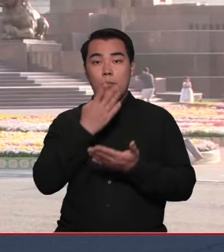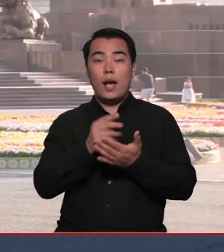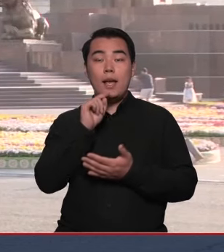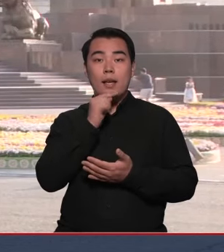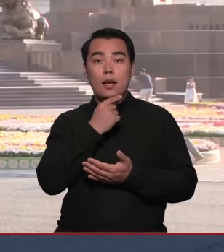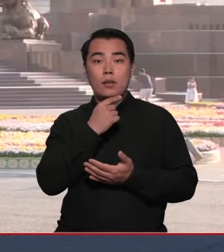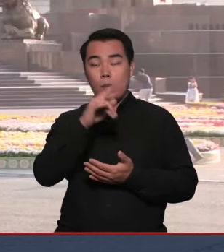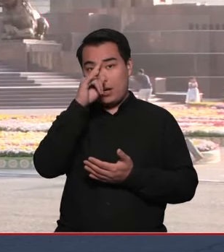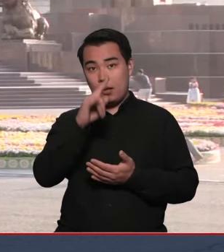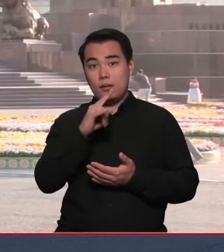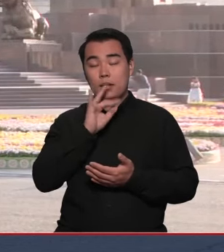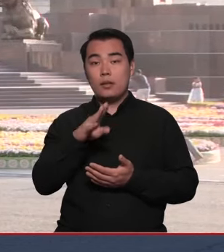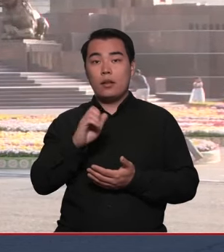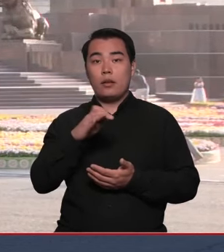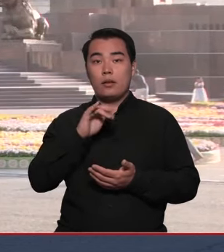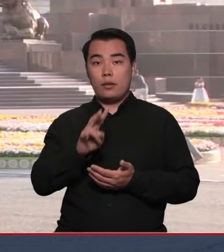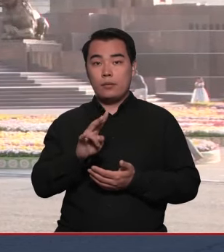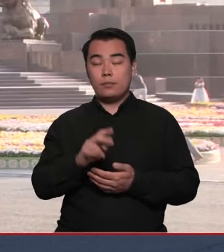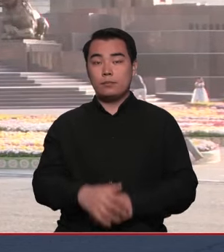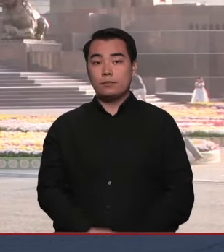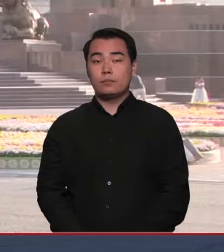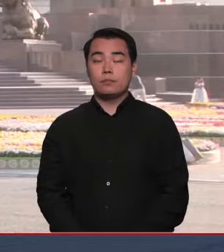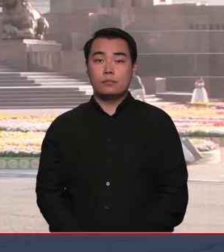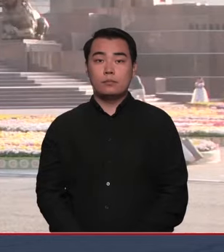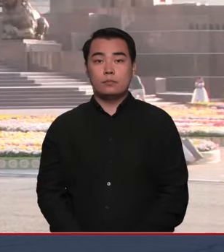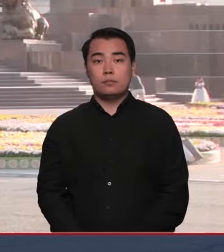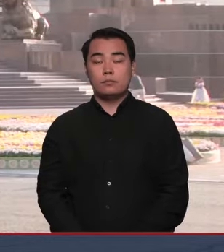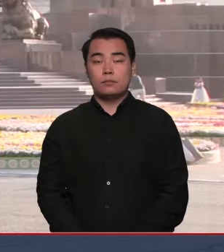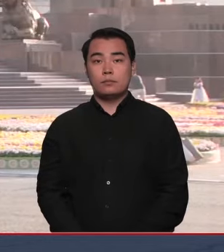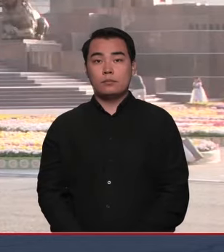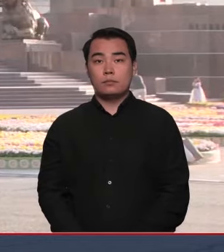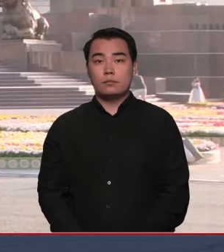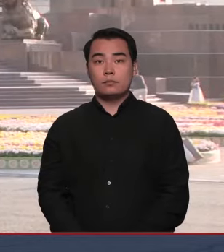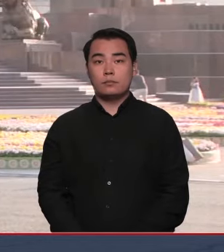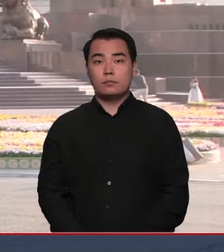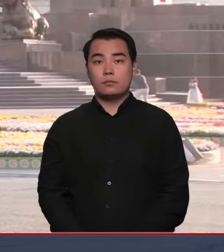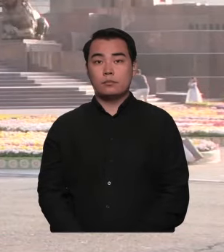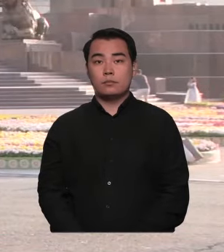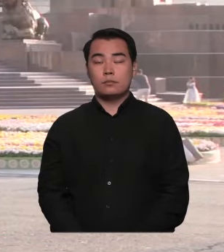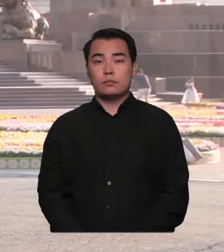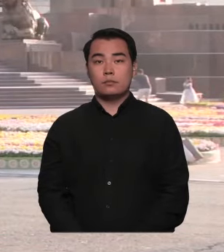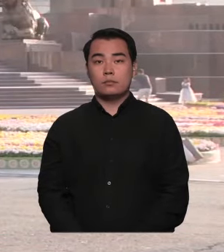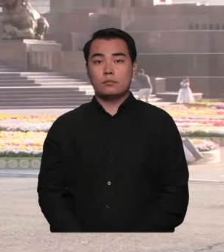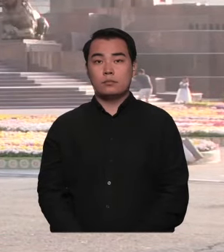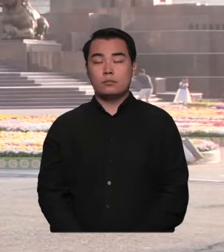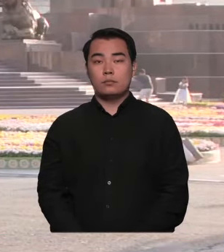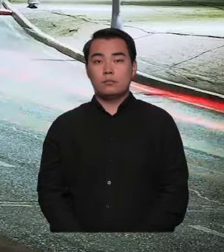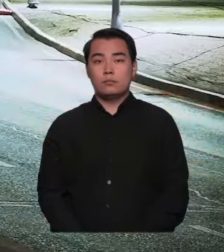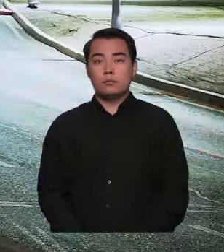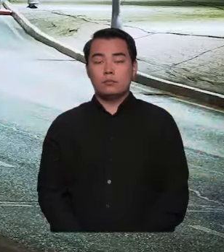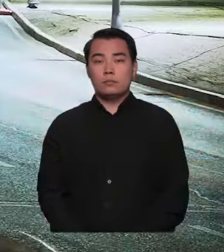экономиках Казахстана и Таджикистана. Кунсая Курмет, Тулеген Бисимбаев, Жибек Жоле, Душанбе, Таджикистан.